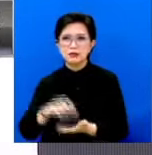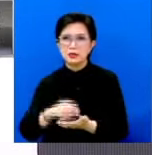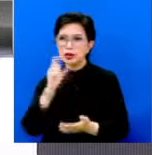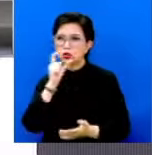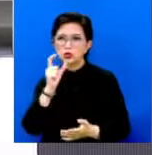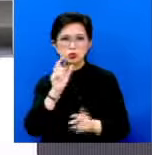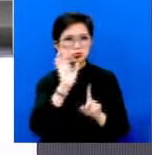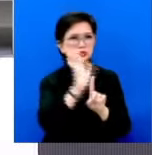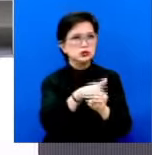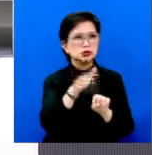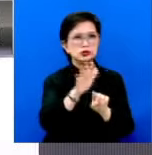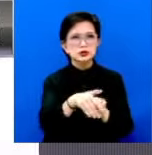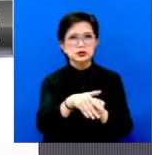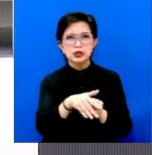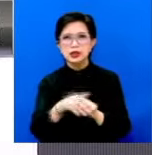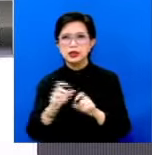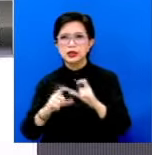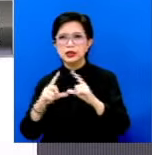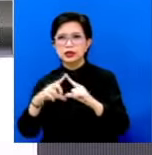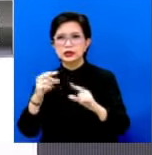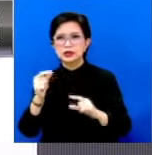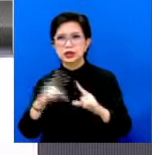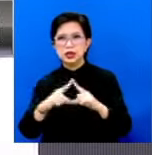no. Only one Moi.